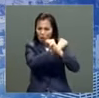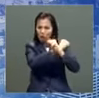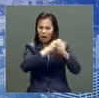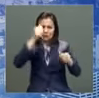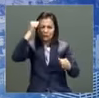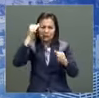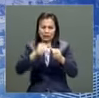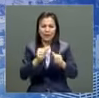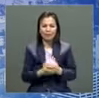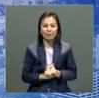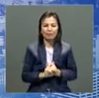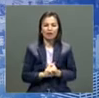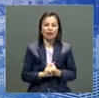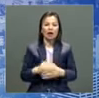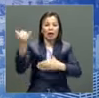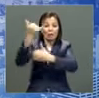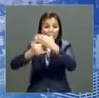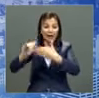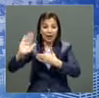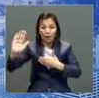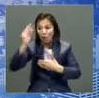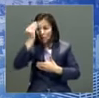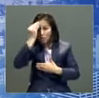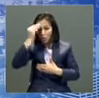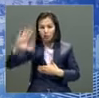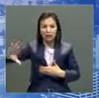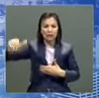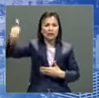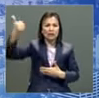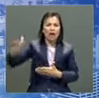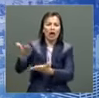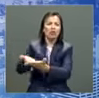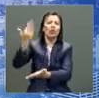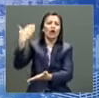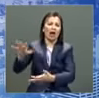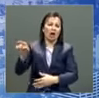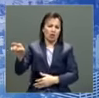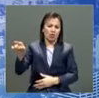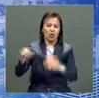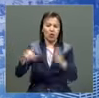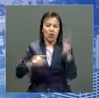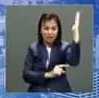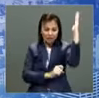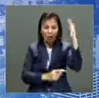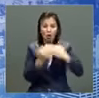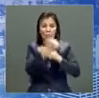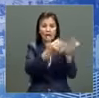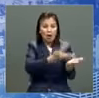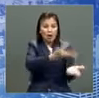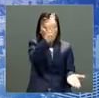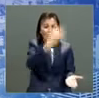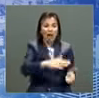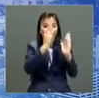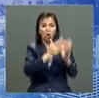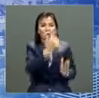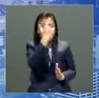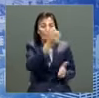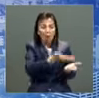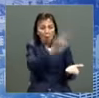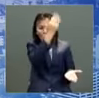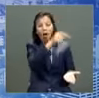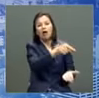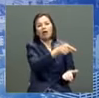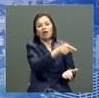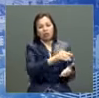ทศที่พัฒนาแล้วอย่างญี่ปุ่นอย่างสิงคโปร์อย่างที่ว่าเพราะถ้าเราเรียนรู้อย่